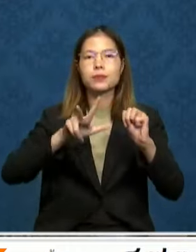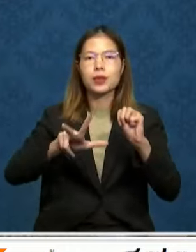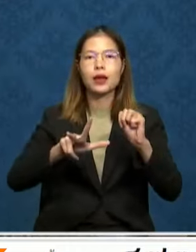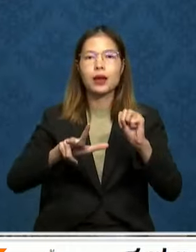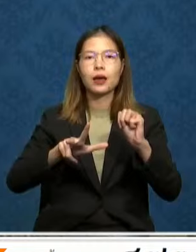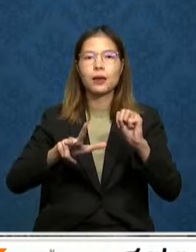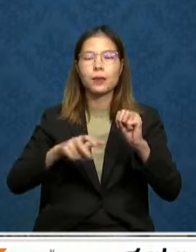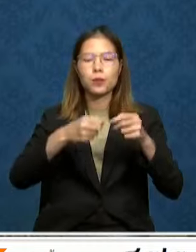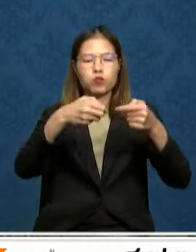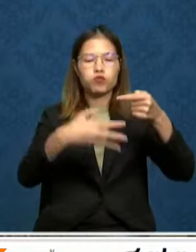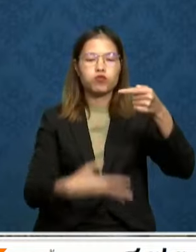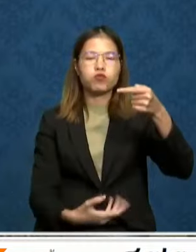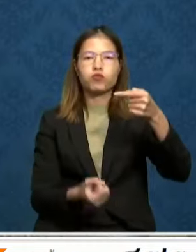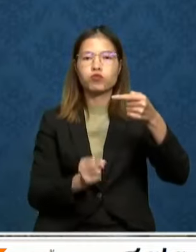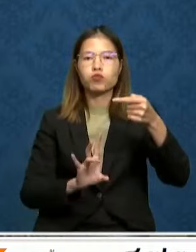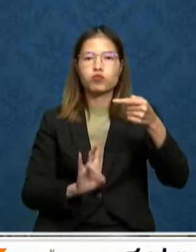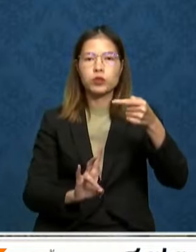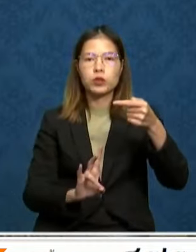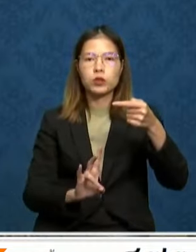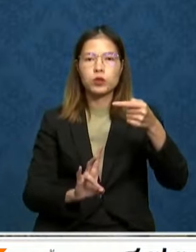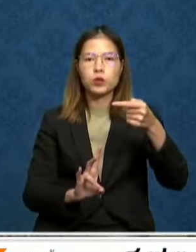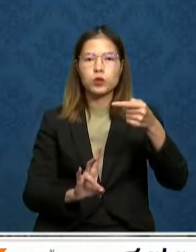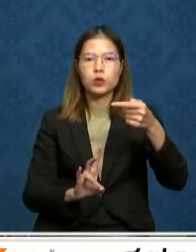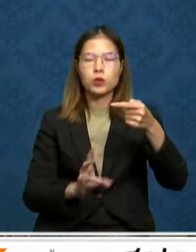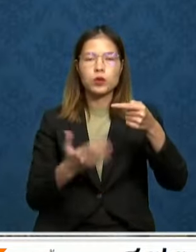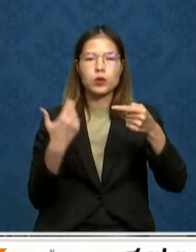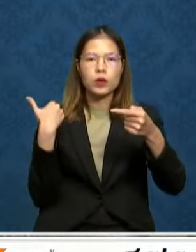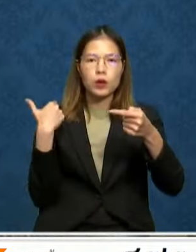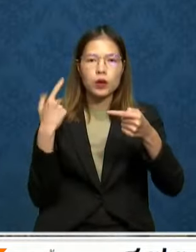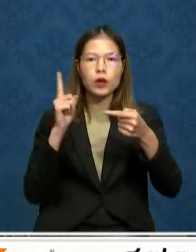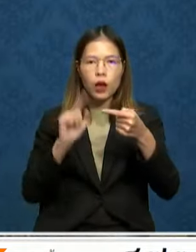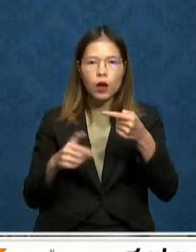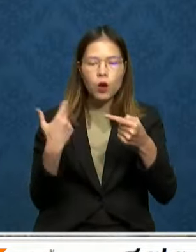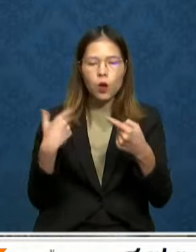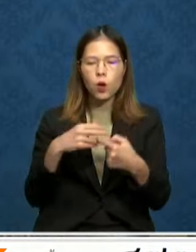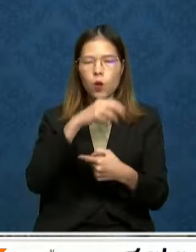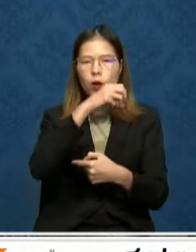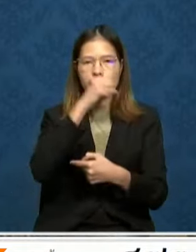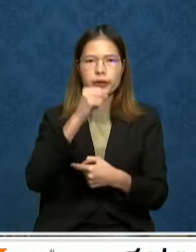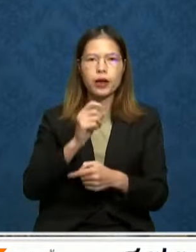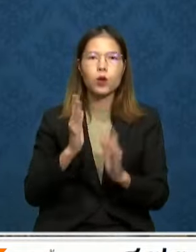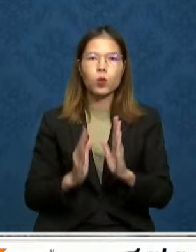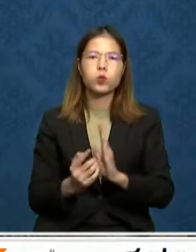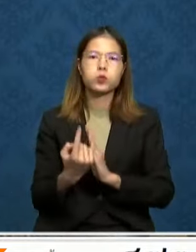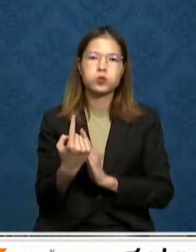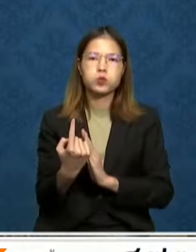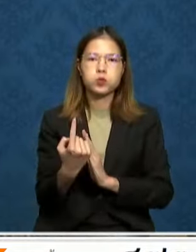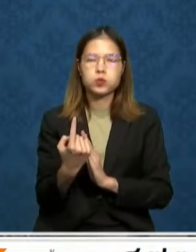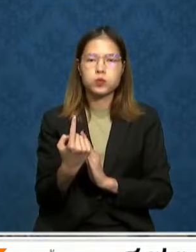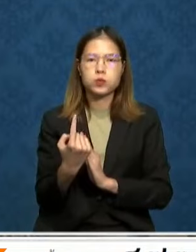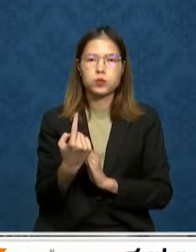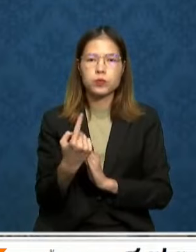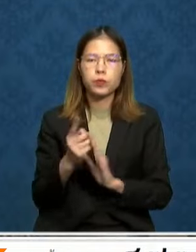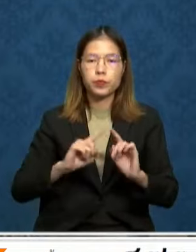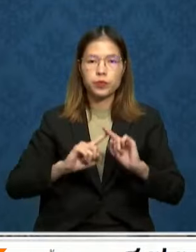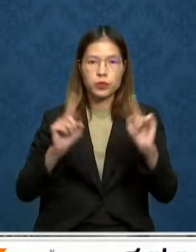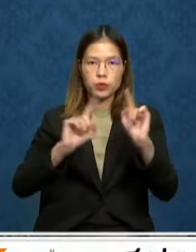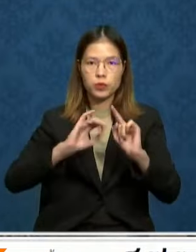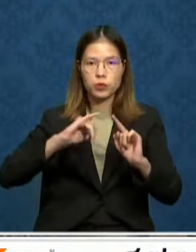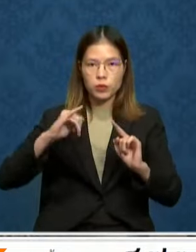17คนไม่เห็นด้วย 1คนและงดออกเสียง 1คนแต่